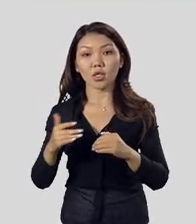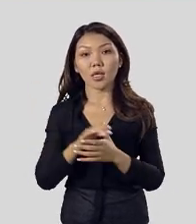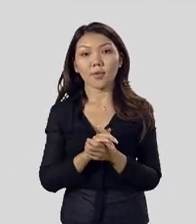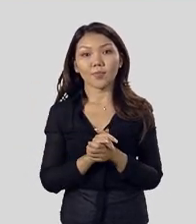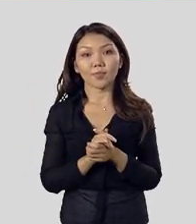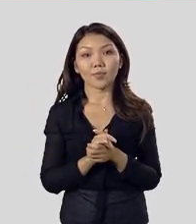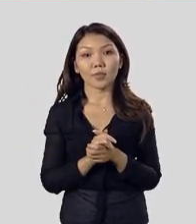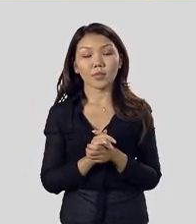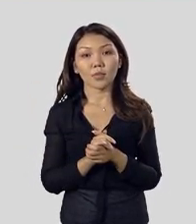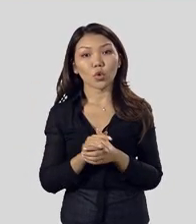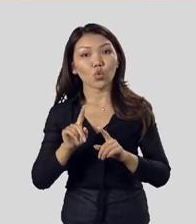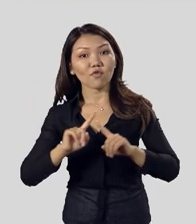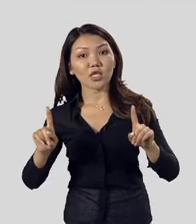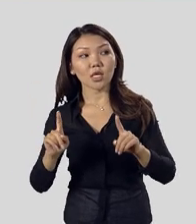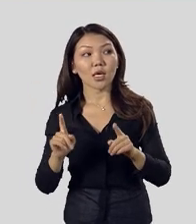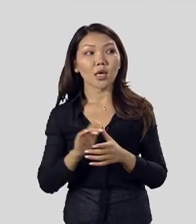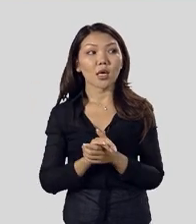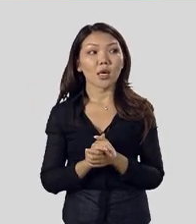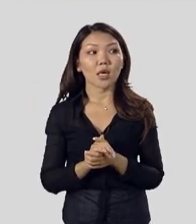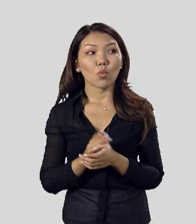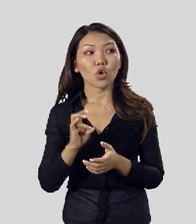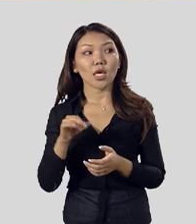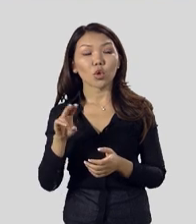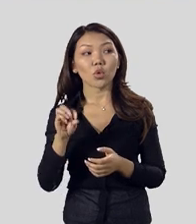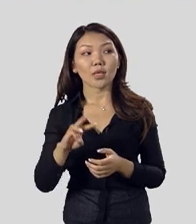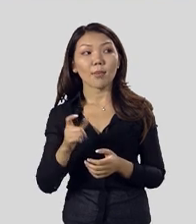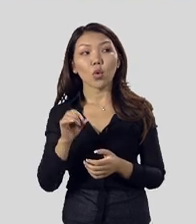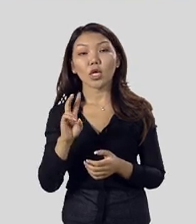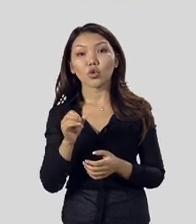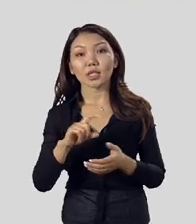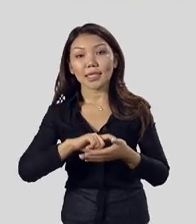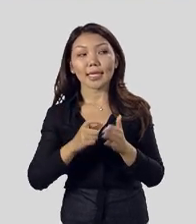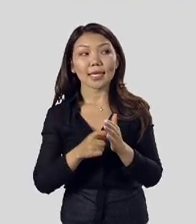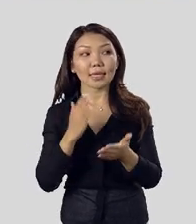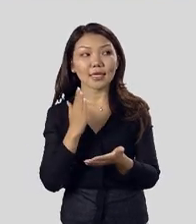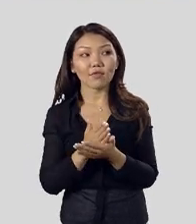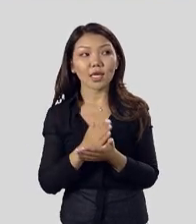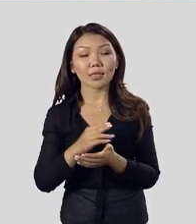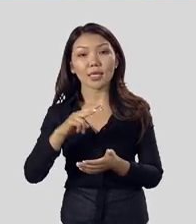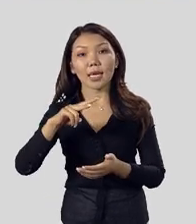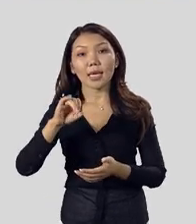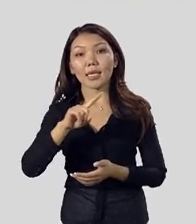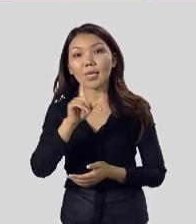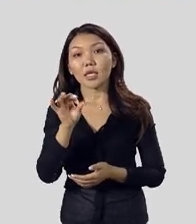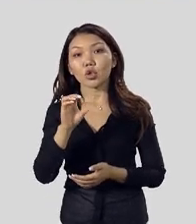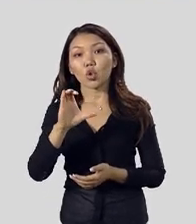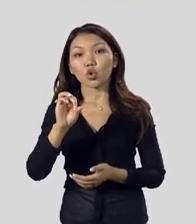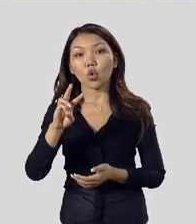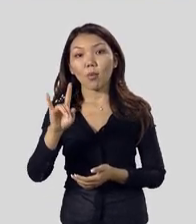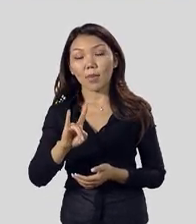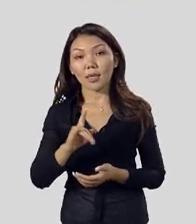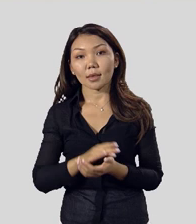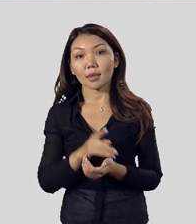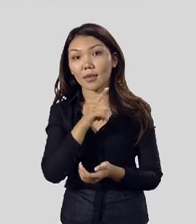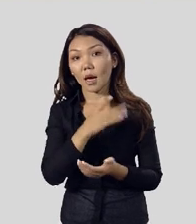универсальным органоидов эукариотических клеток являются лизосомы в лизосомах находится